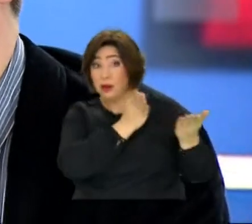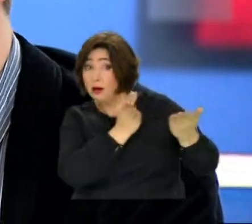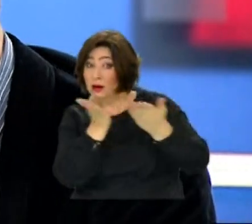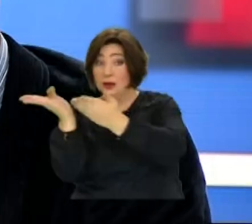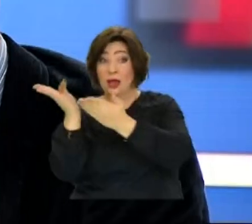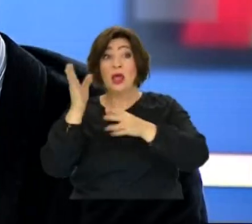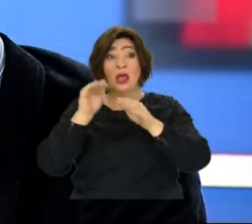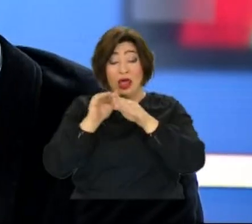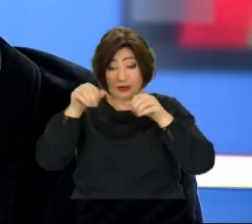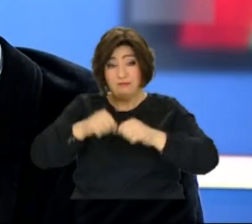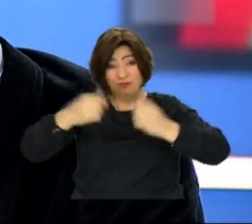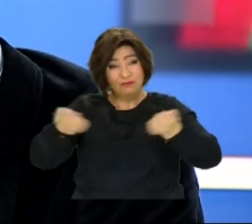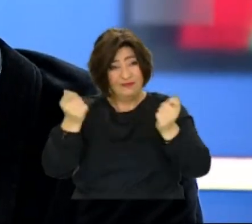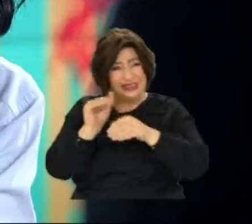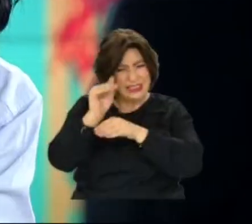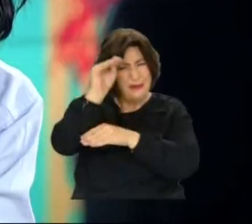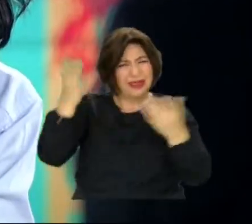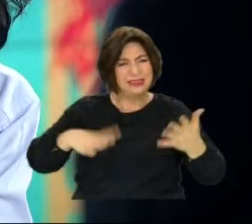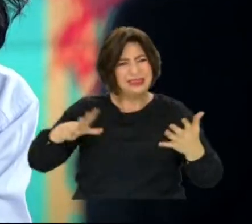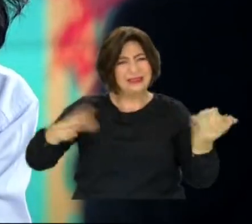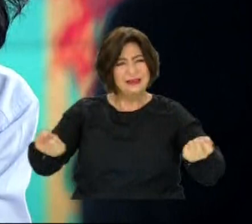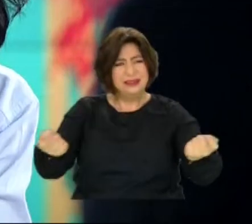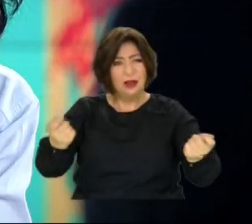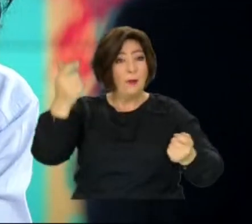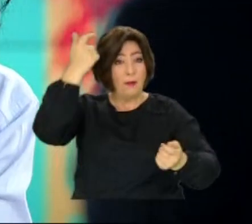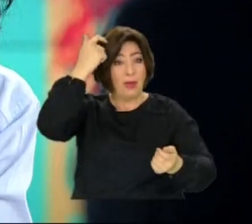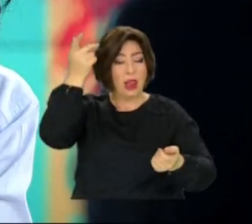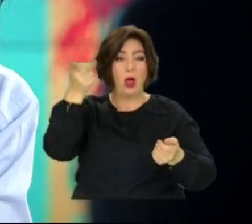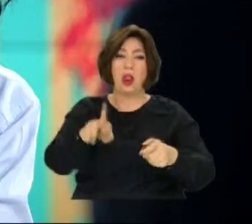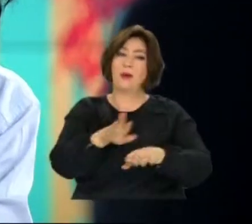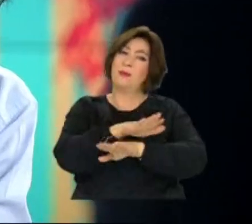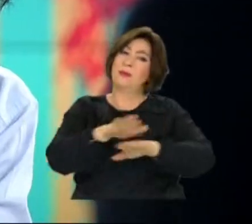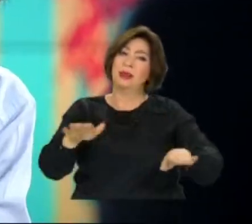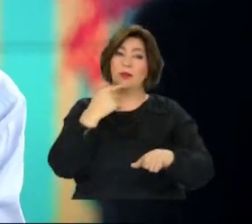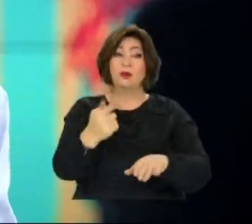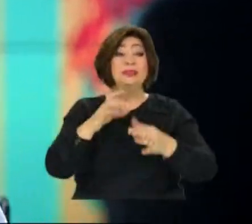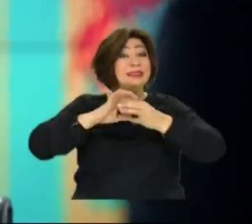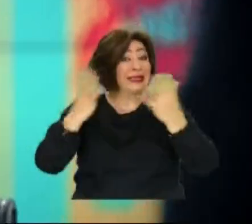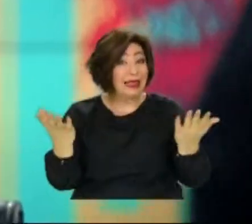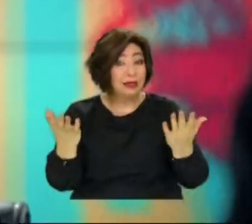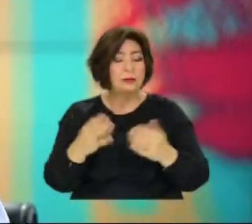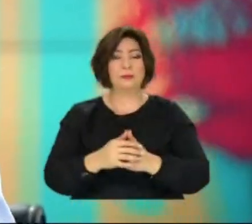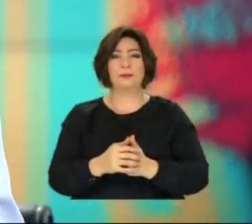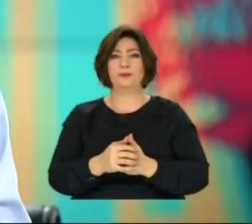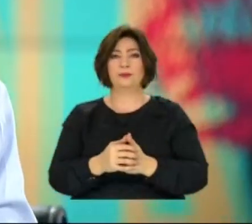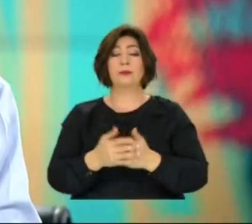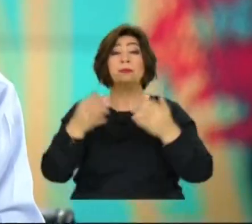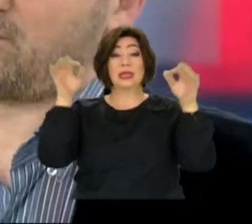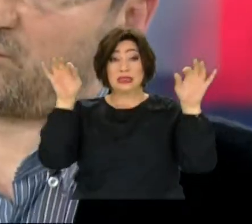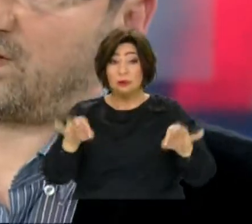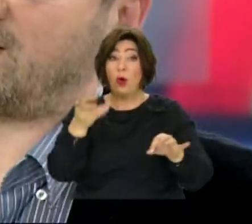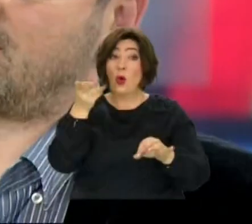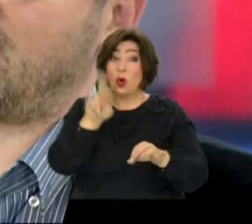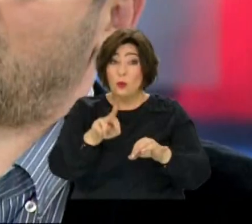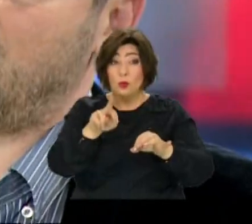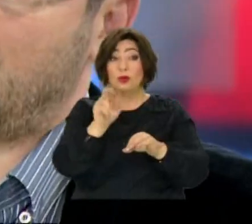götürüp yaşatmaya çalıştığımız zaman beyin ölümü gerçekleşti diyoruz. Evet. Öldü demiyoruz. Neden? Şimdi yani ölümün tanımı